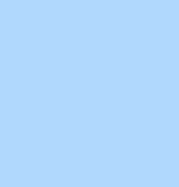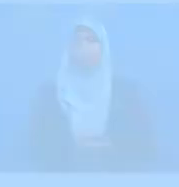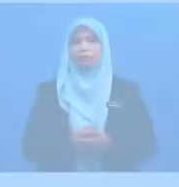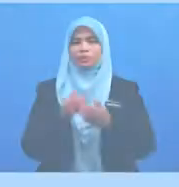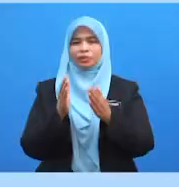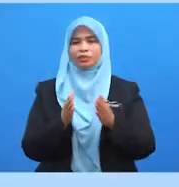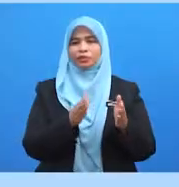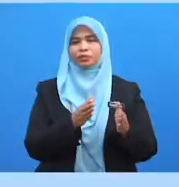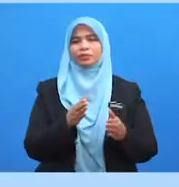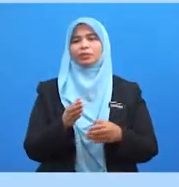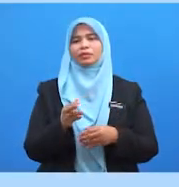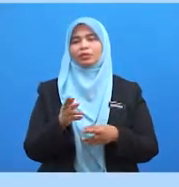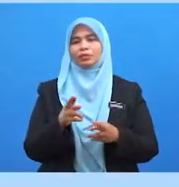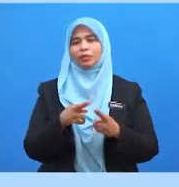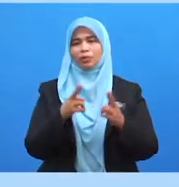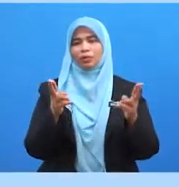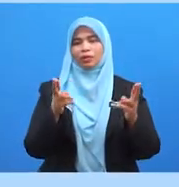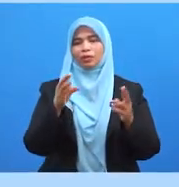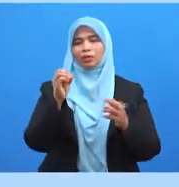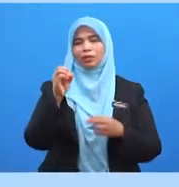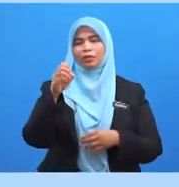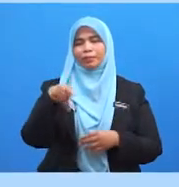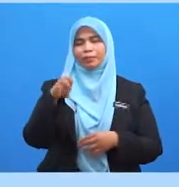susun atur ruang operasi,